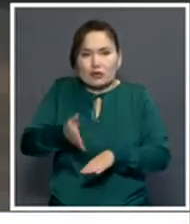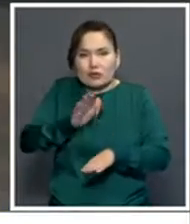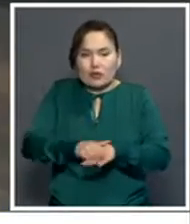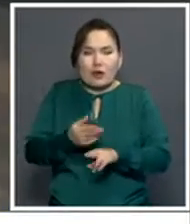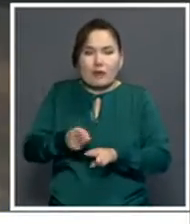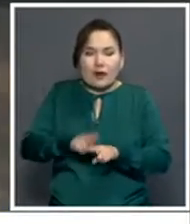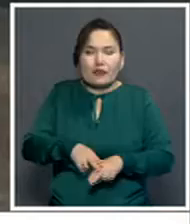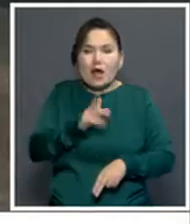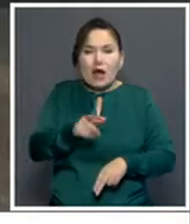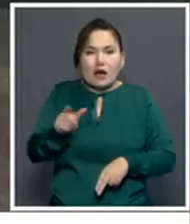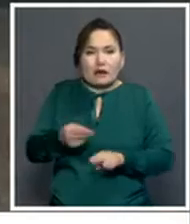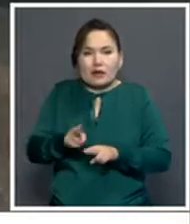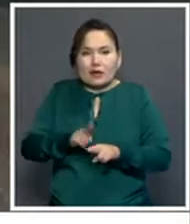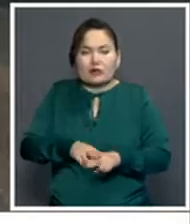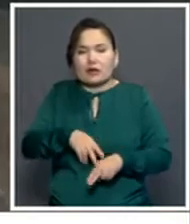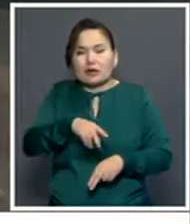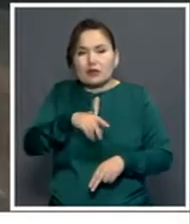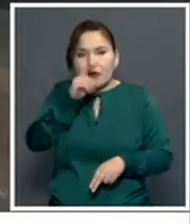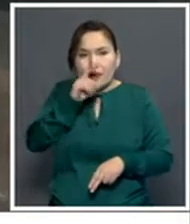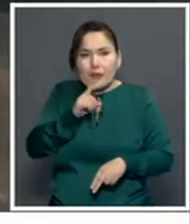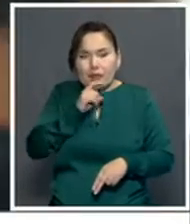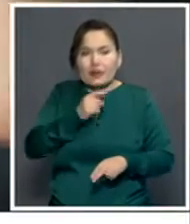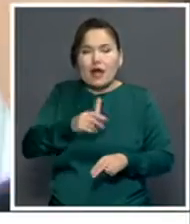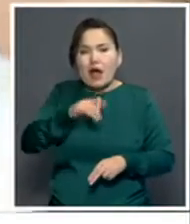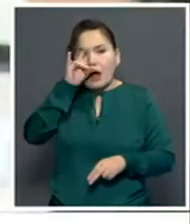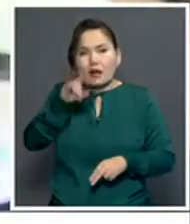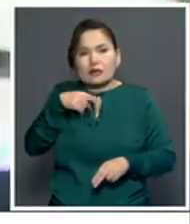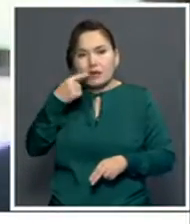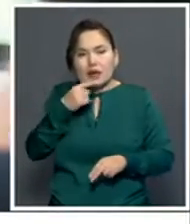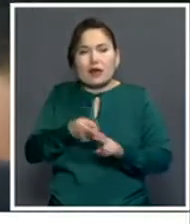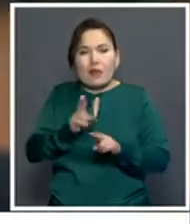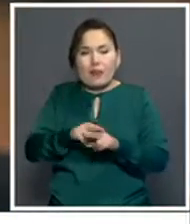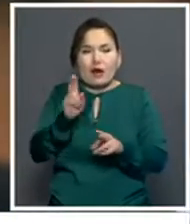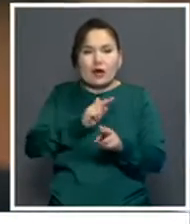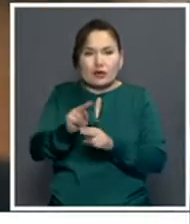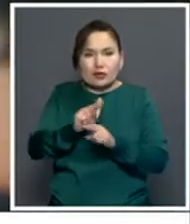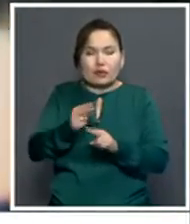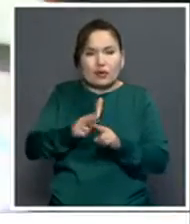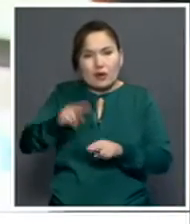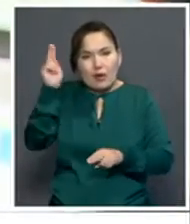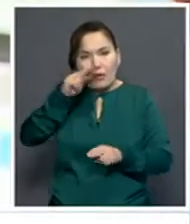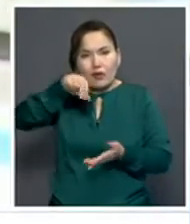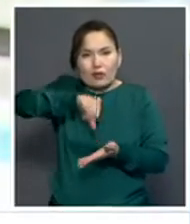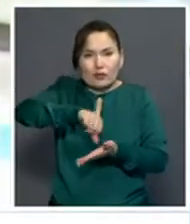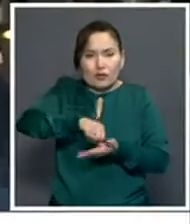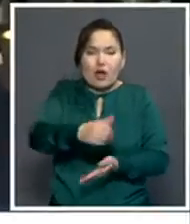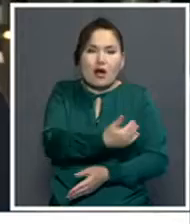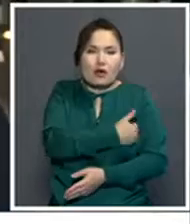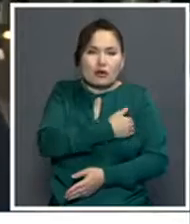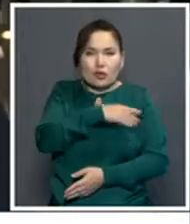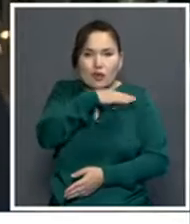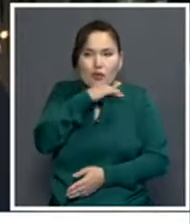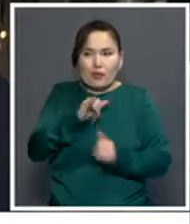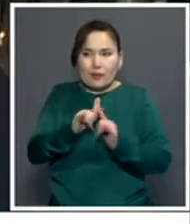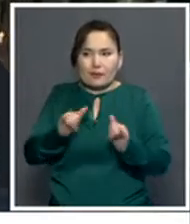себепті көпшілігі сабақтарды түсіне бермейді. Әйтпесе елімізде тілді меңгеріп алуға ынталы азаматтар өте көп дейді. Орыс